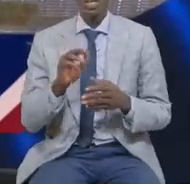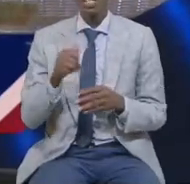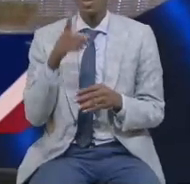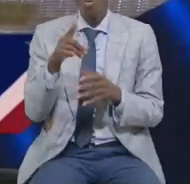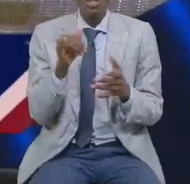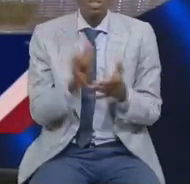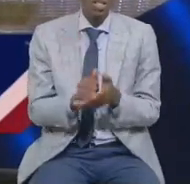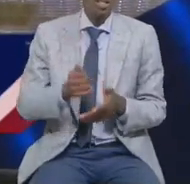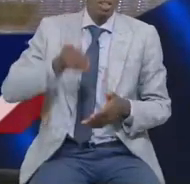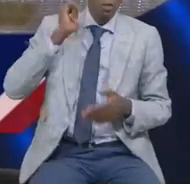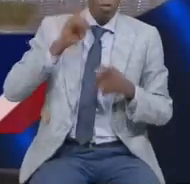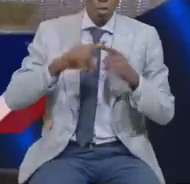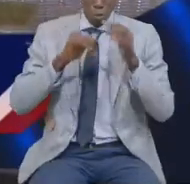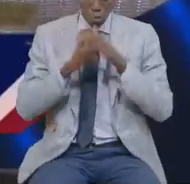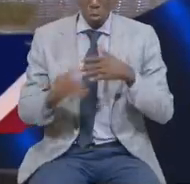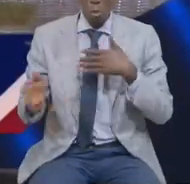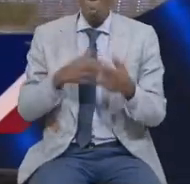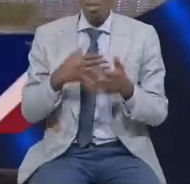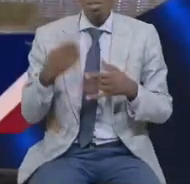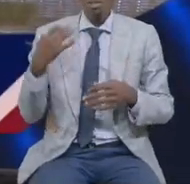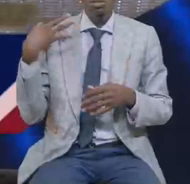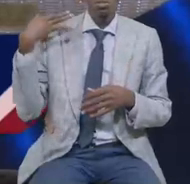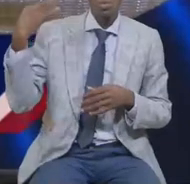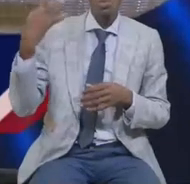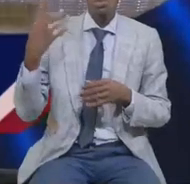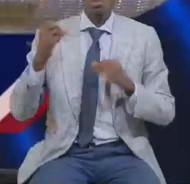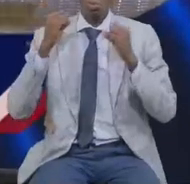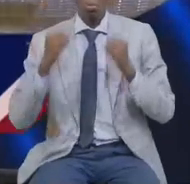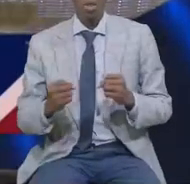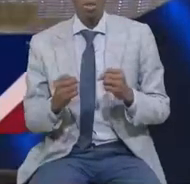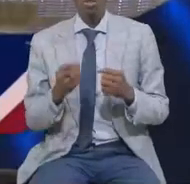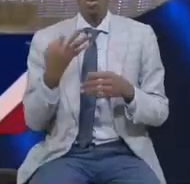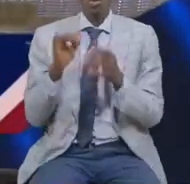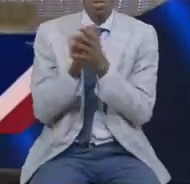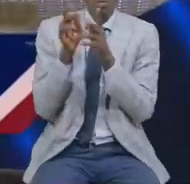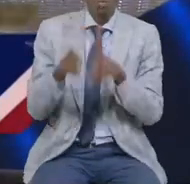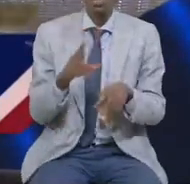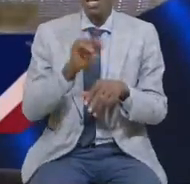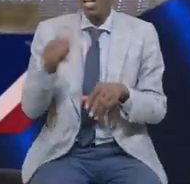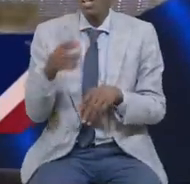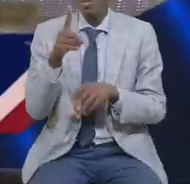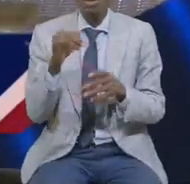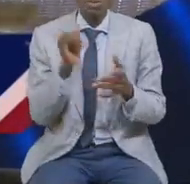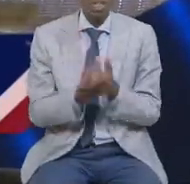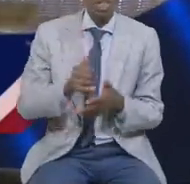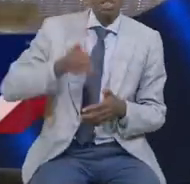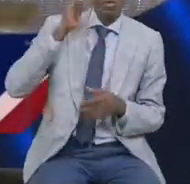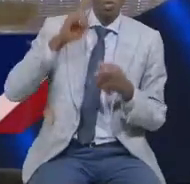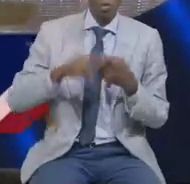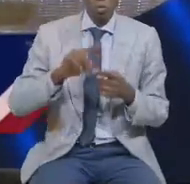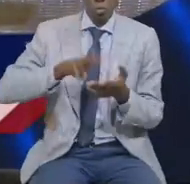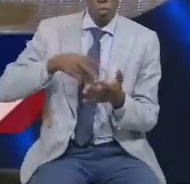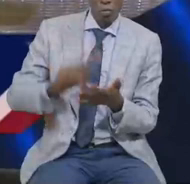social, quiconque ne se prosternera pas, quelle que soit sa position, sa connexion, son pouvoir, quiconque ne